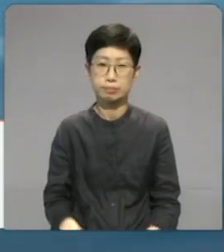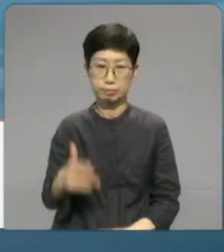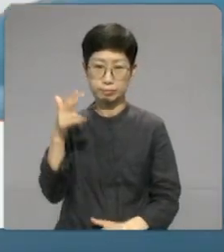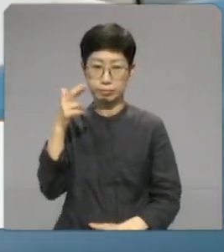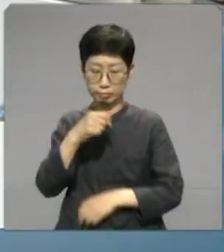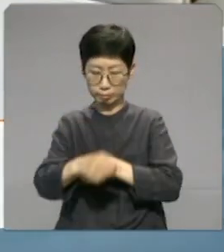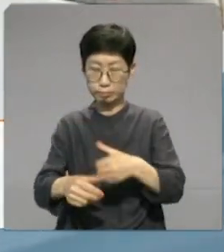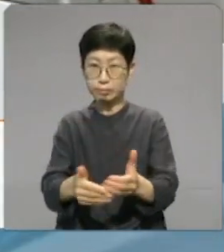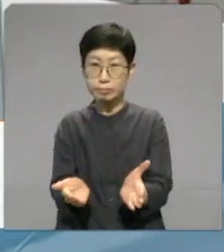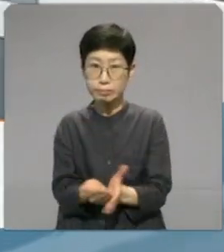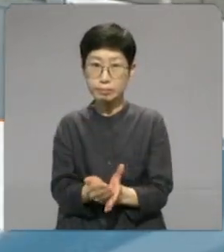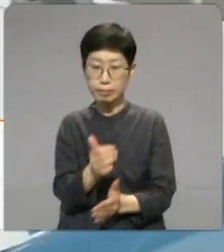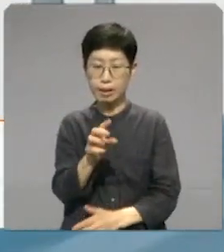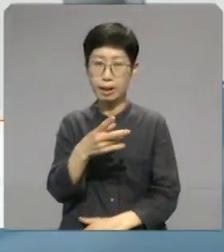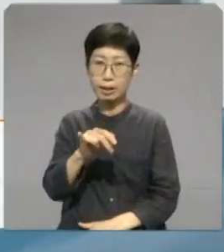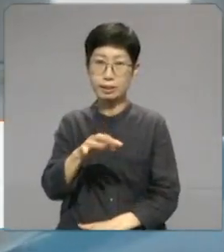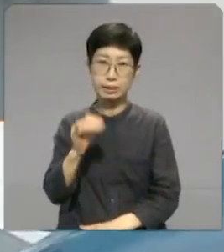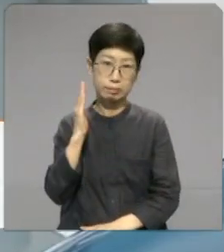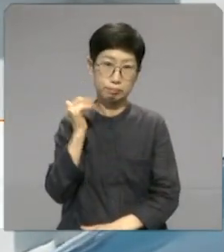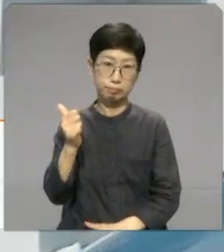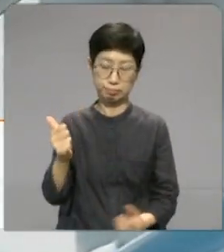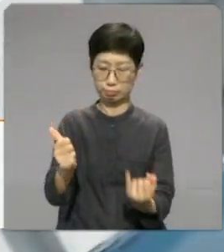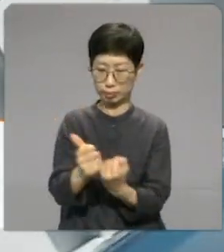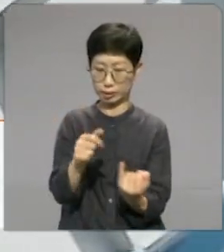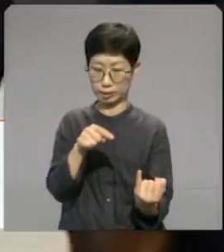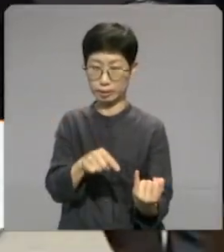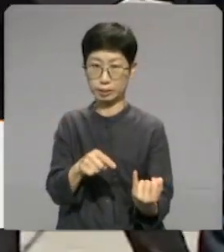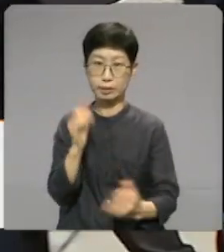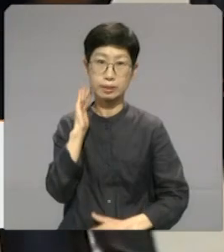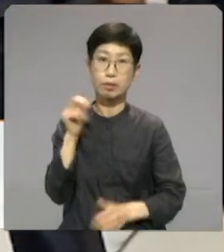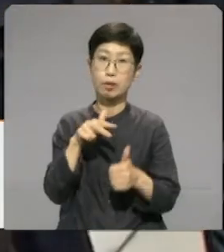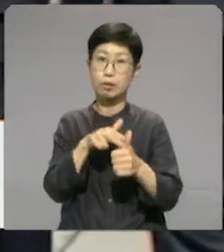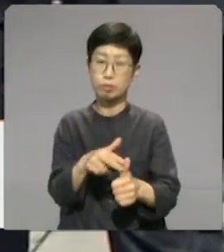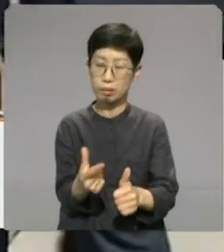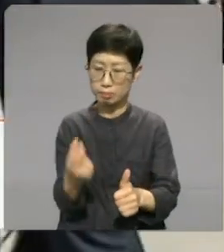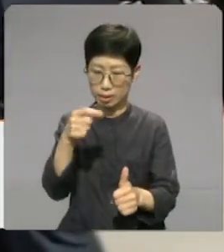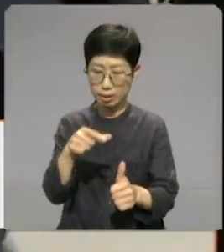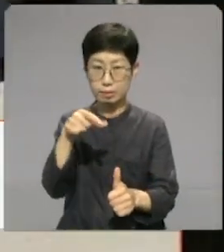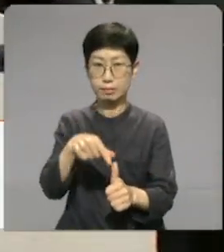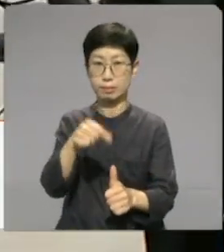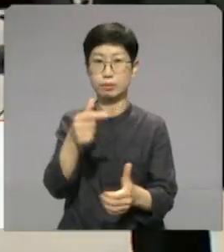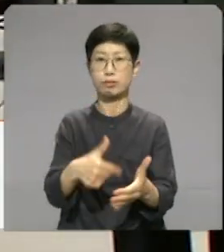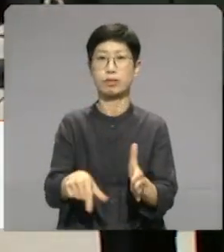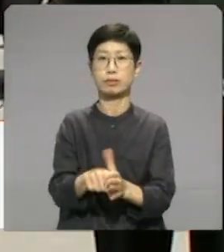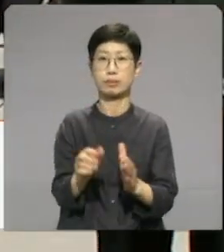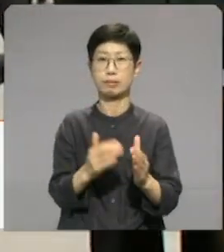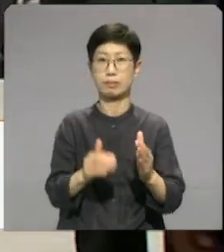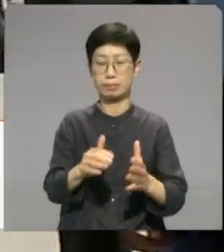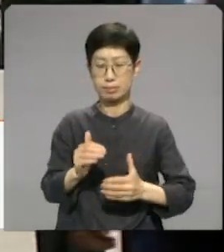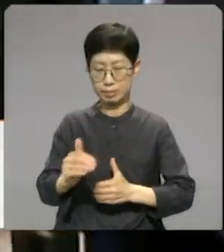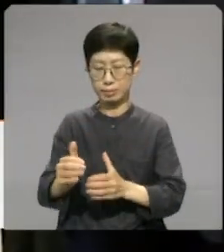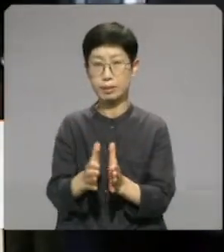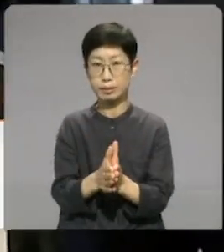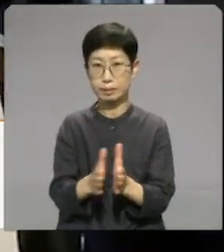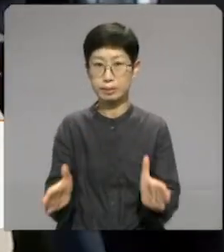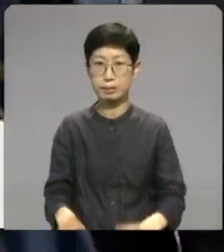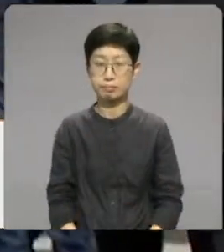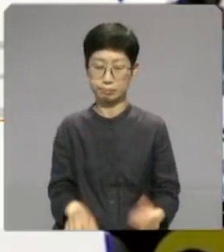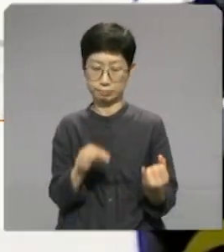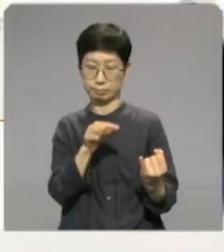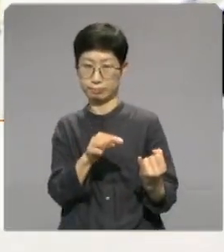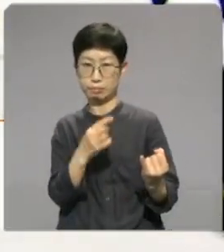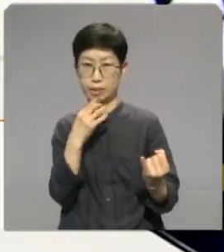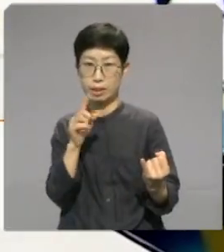미국 민주당이 카멀라 해리스 부통령을 대선 후보로 조기 선출하기 위한 공식 절차에 돌입했습니다 해리스 부통령은